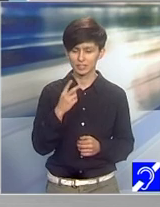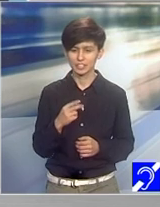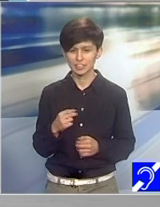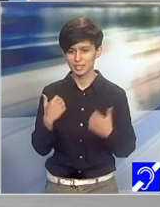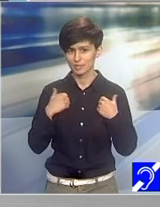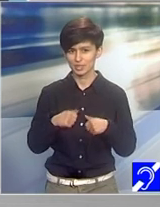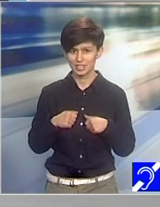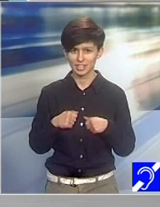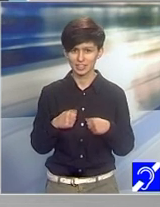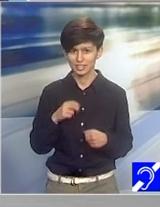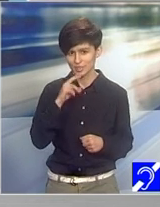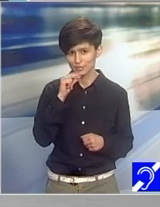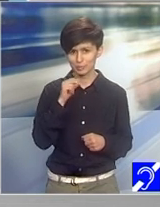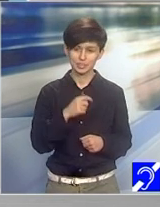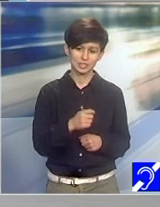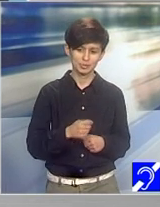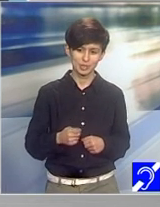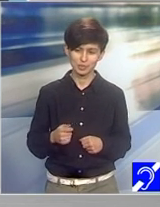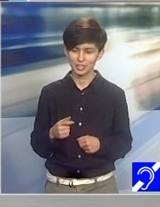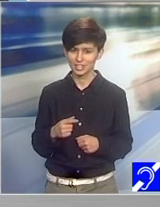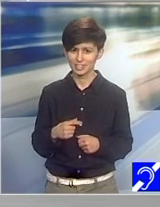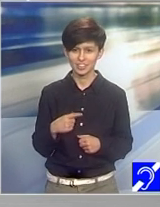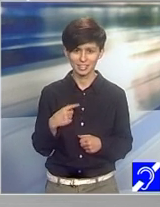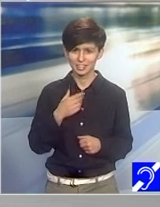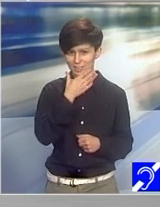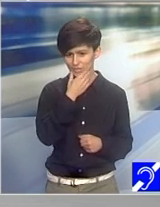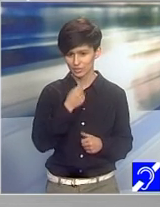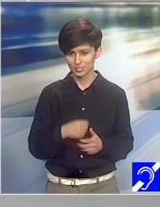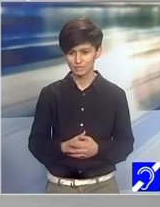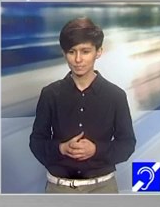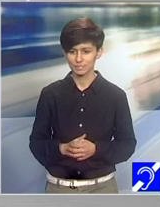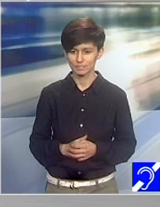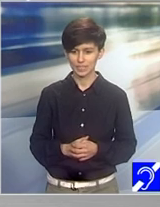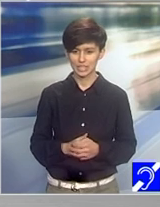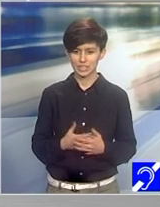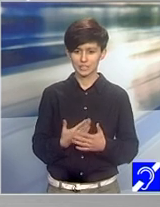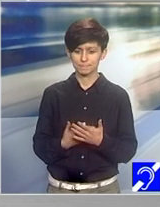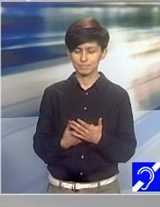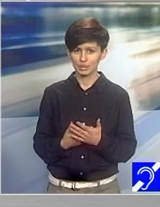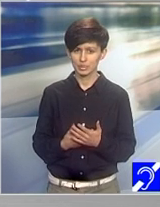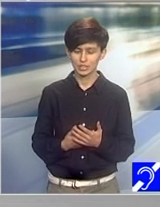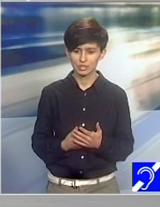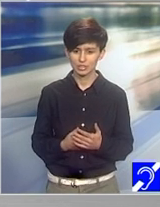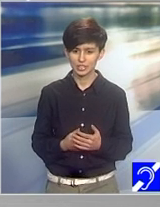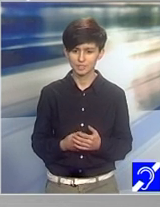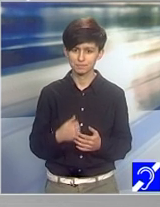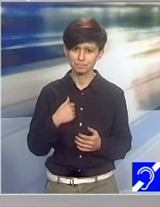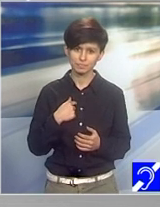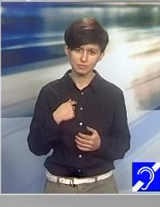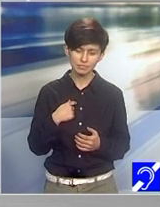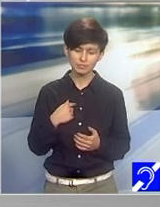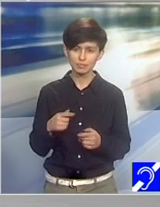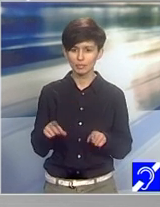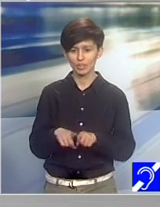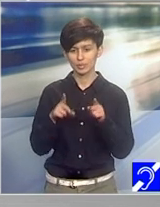despre proiecte, tinește. Da, pentru că nu mai avem mult și eu trebuie să ies la pensie, nevastă mi-a